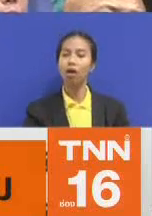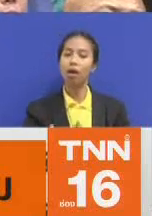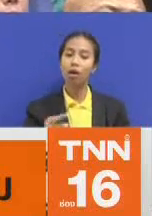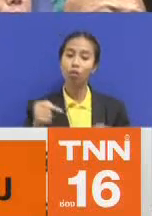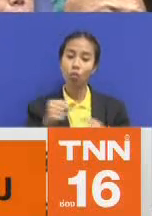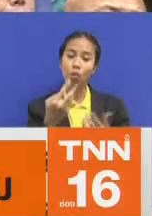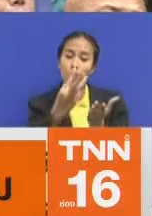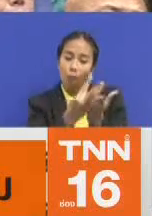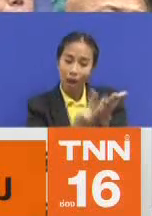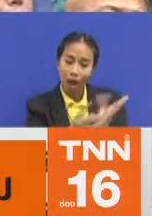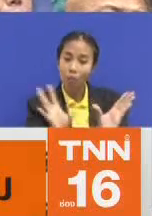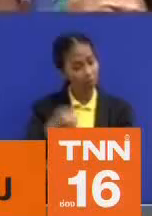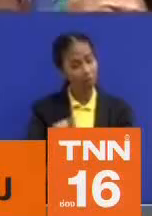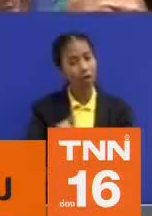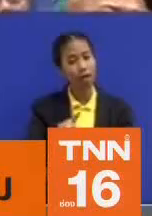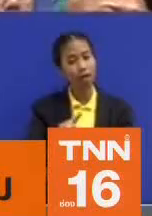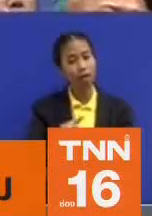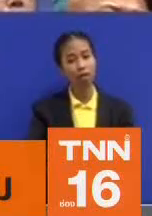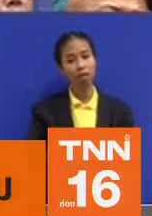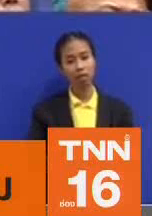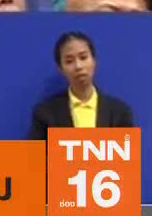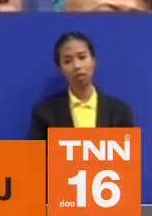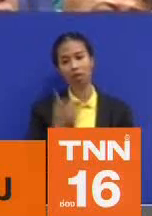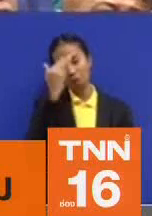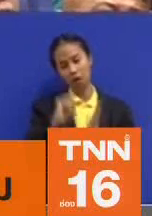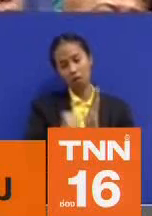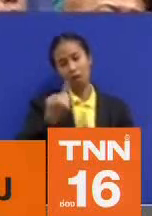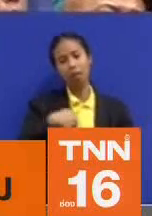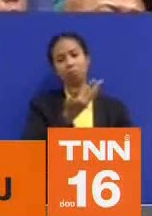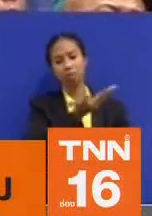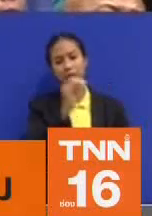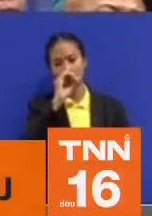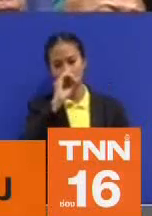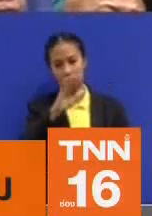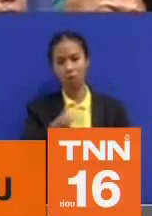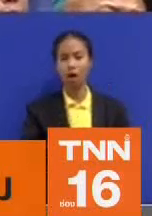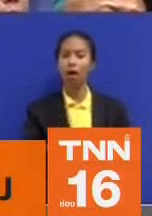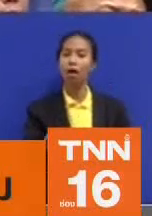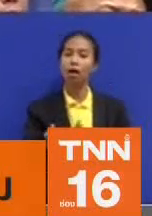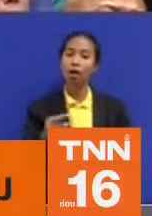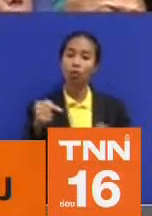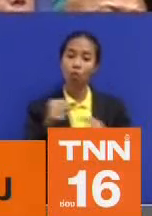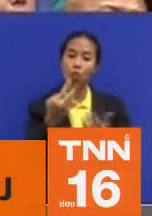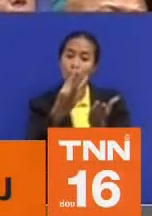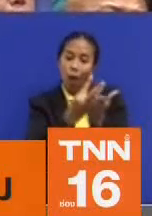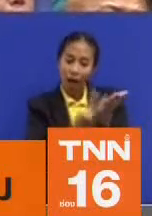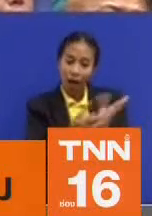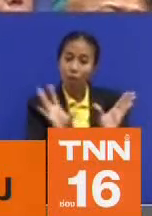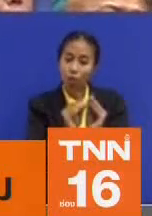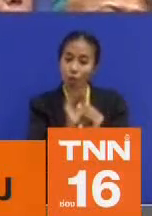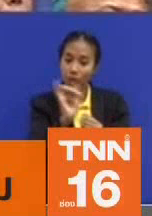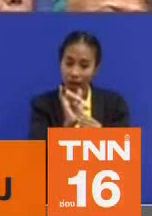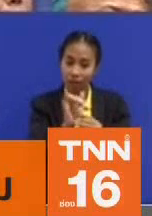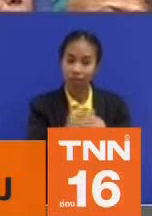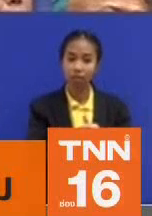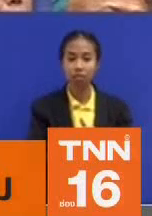ต่อก็แล้วแต่นะครับถ้าจะมีการทักท้วงในทีหลังแต่ท่านบอกมันมาไกลแล้วก็ให้ไปต่อก็แล้วแต่นะครับถ้าจะมี